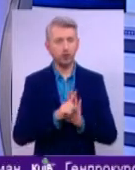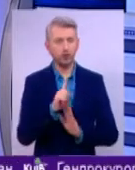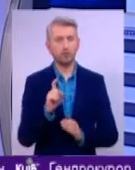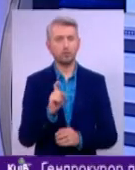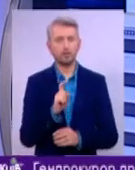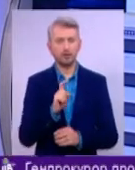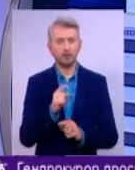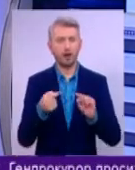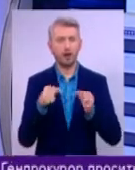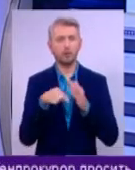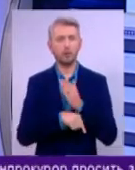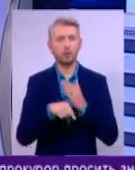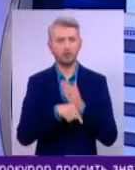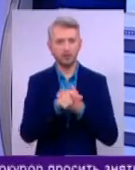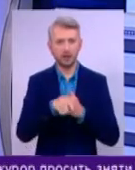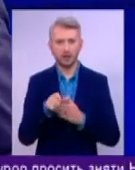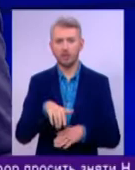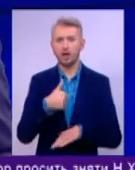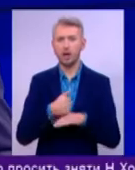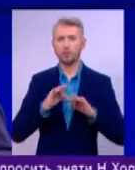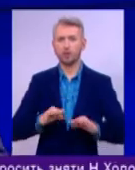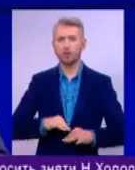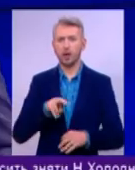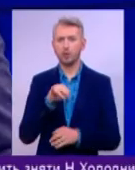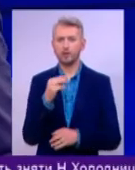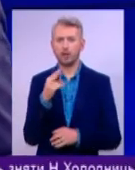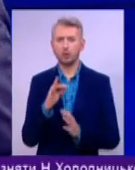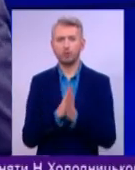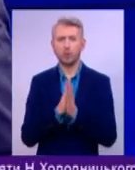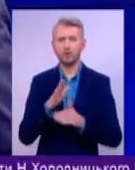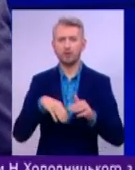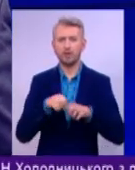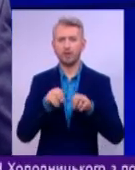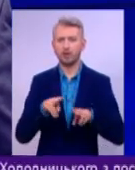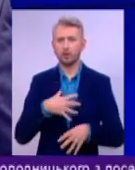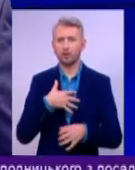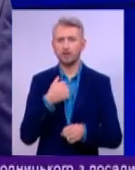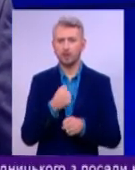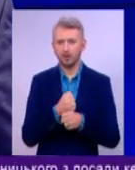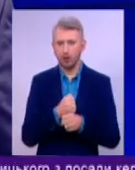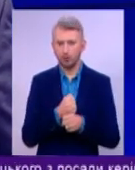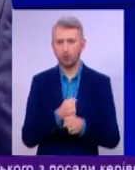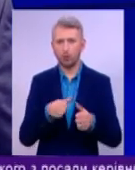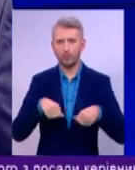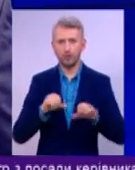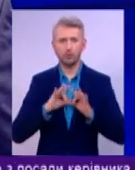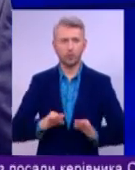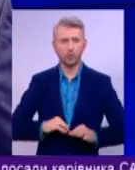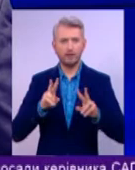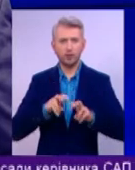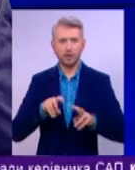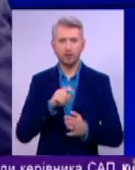з антикорупційників. Генеральний прокурор Юрій Луценко просить кваліфікаційно-дисциплінарну комісію прокурорів